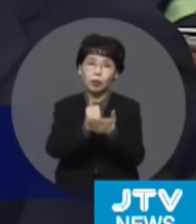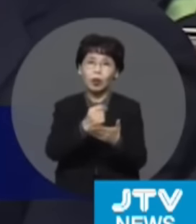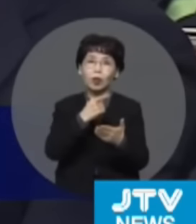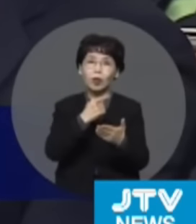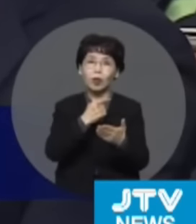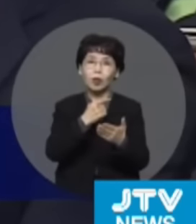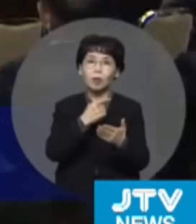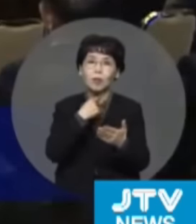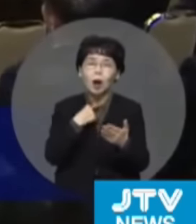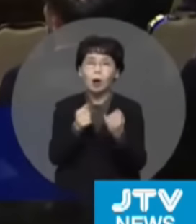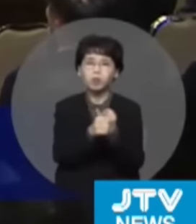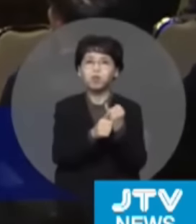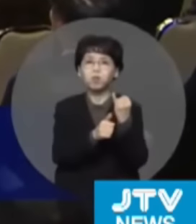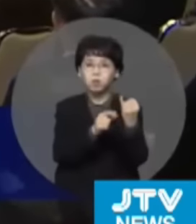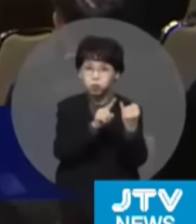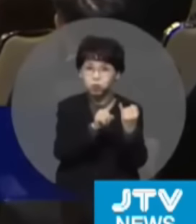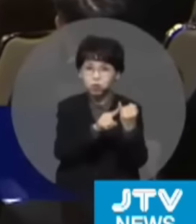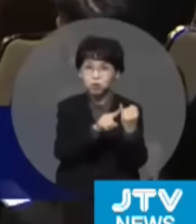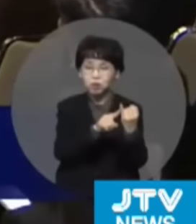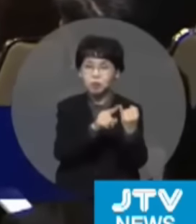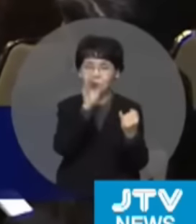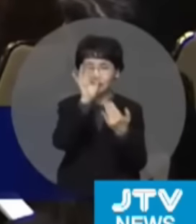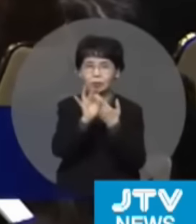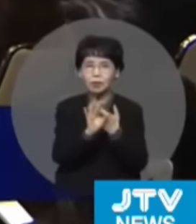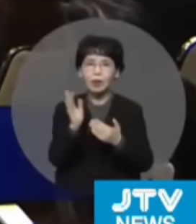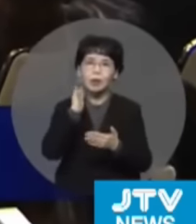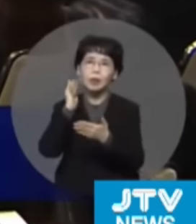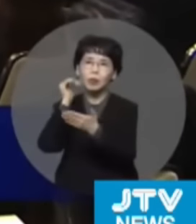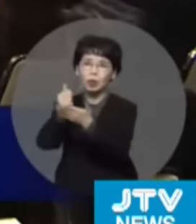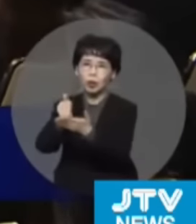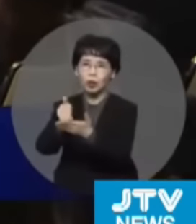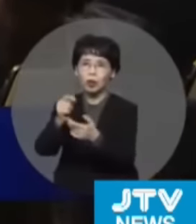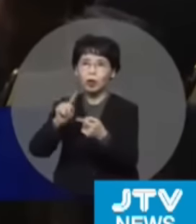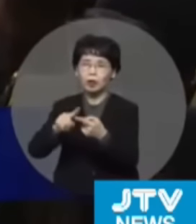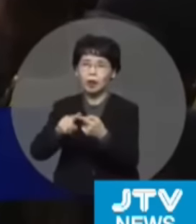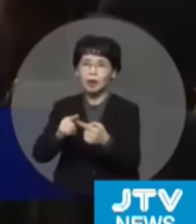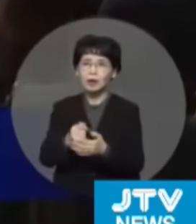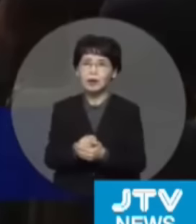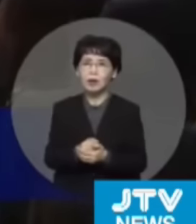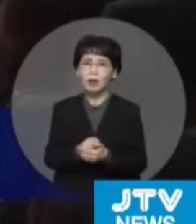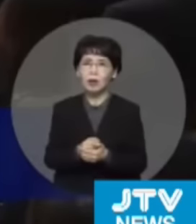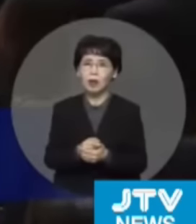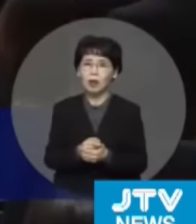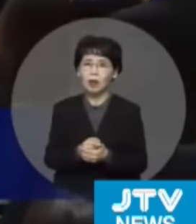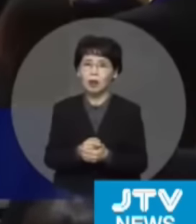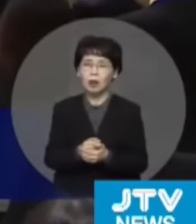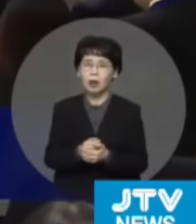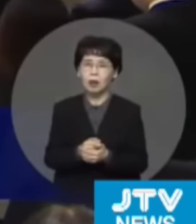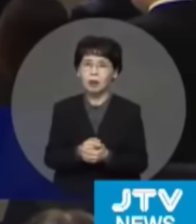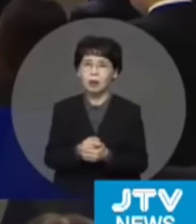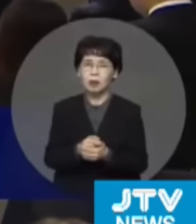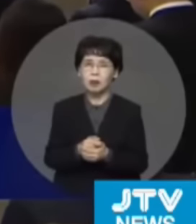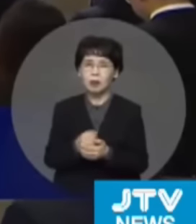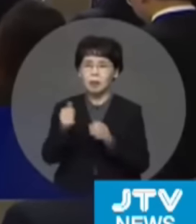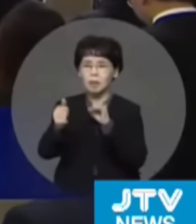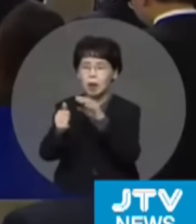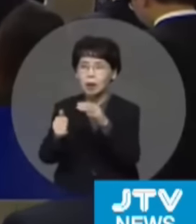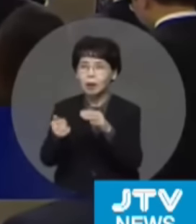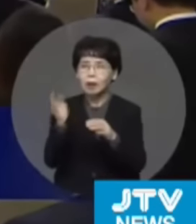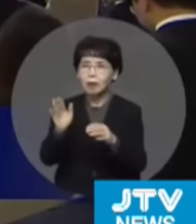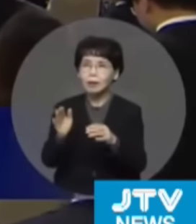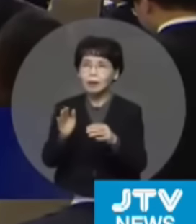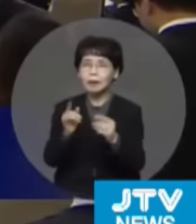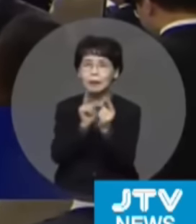부인들한테도 좀 대통령에 대해서 좀 해야 되는데 좀 면전에서 하기 어려운 것들을